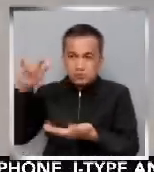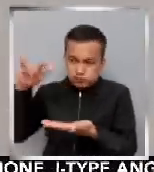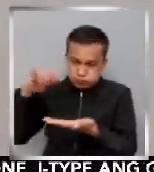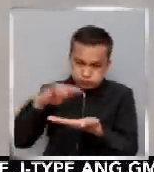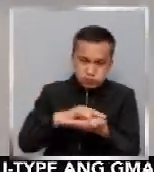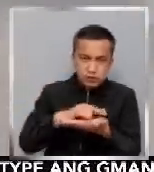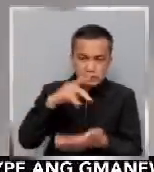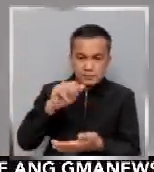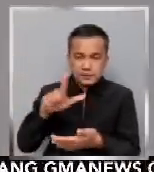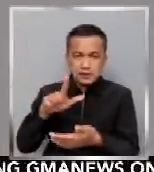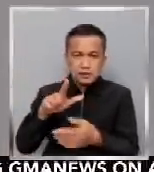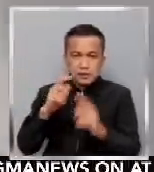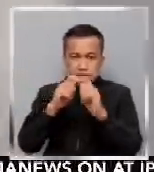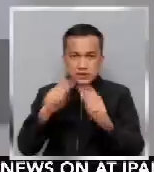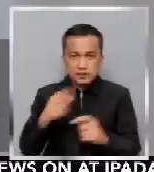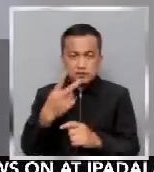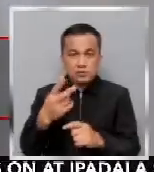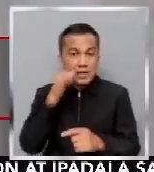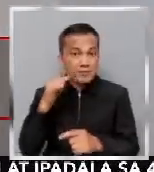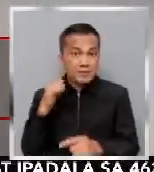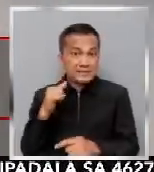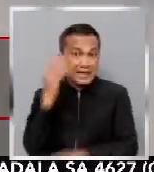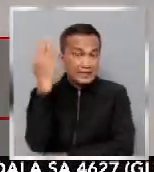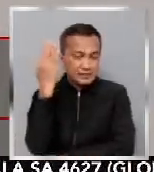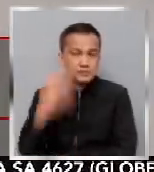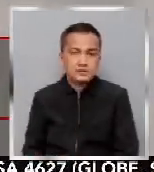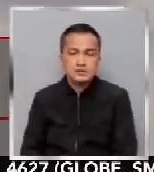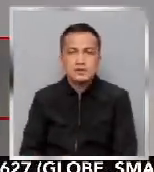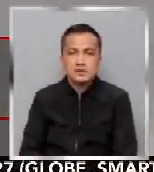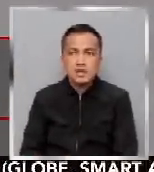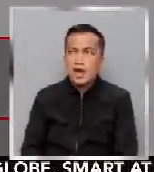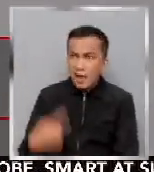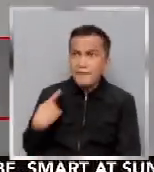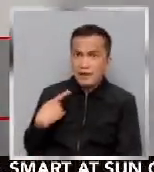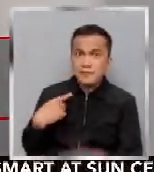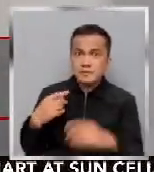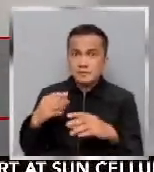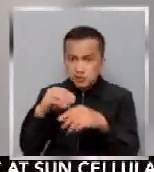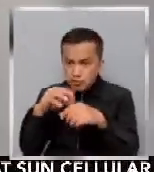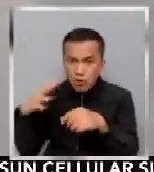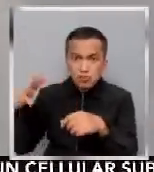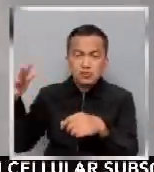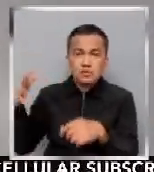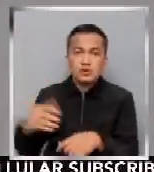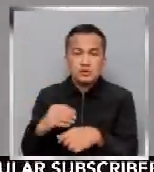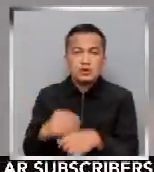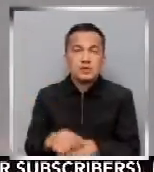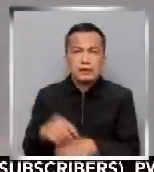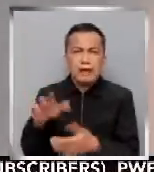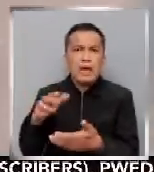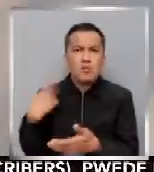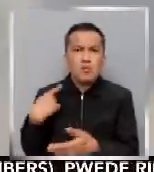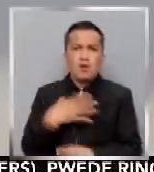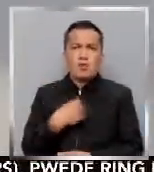runway ng Terminal 2 ng NAIA kahapon ng tanghali. There's a smoke there. There is smoke. Nabalot ng puting usok